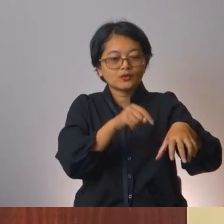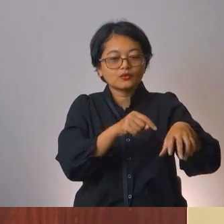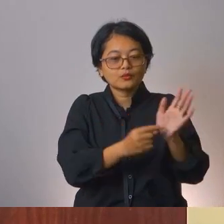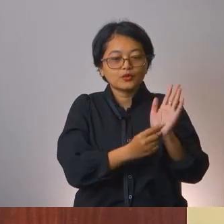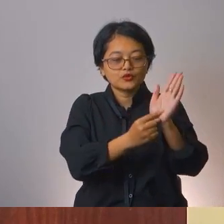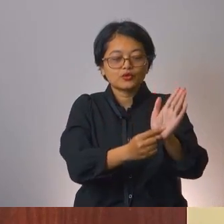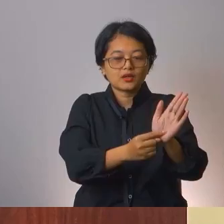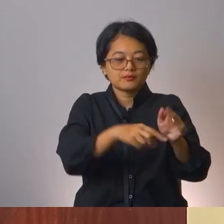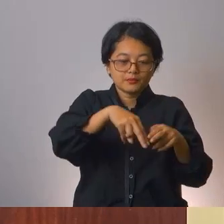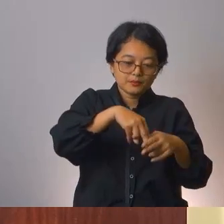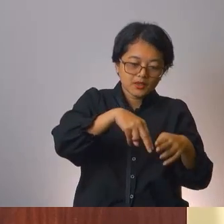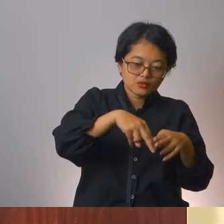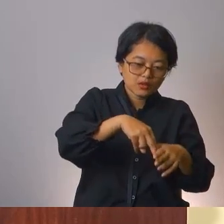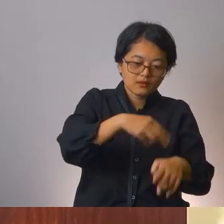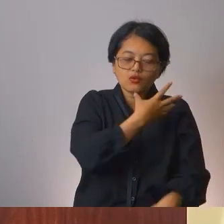melalui darah Yesus di salib.